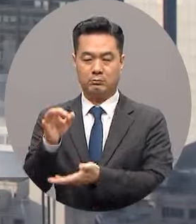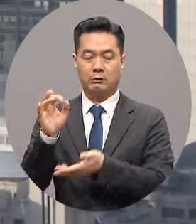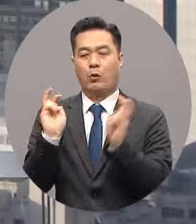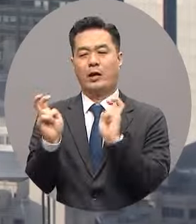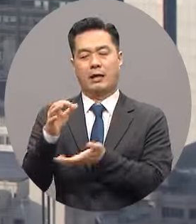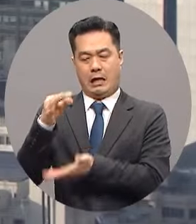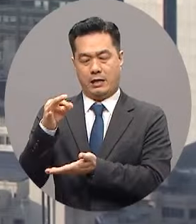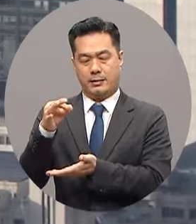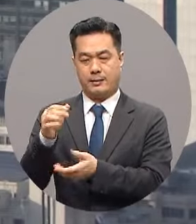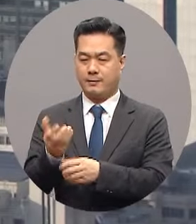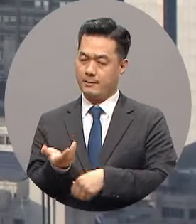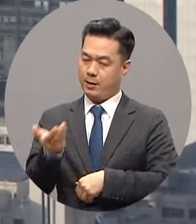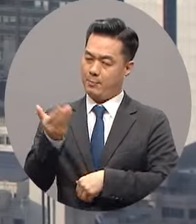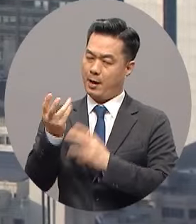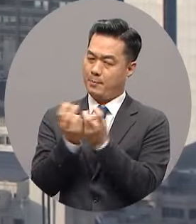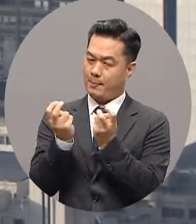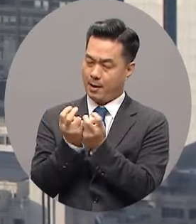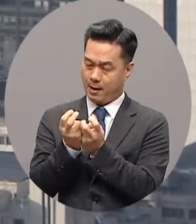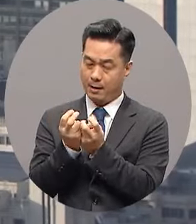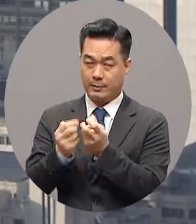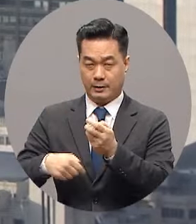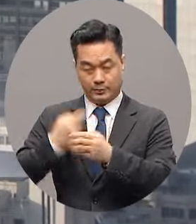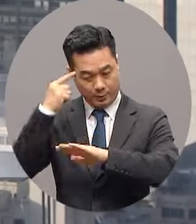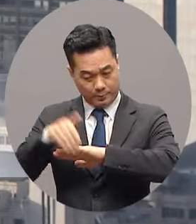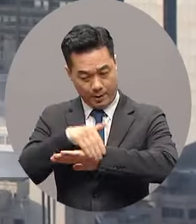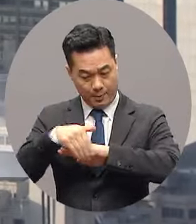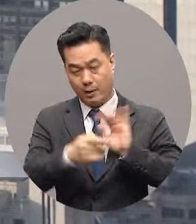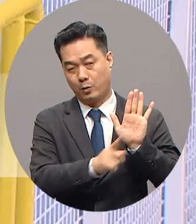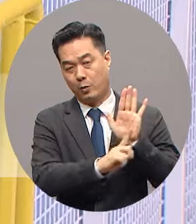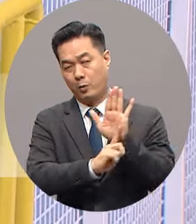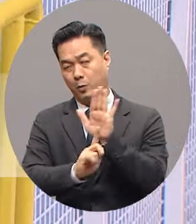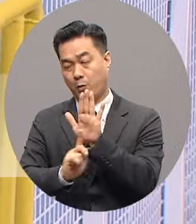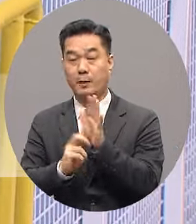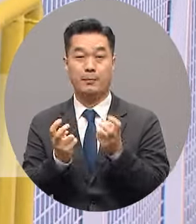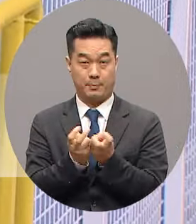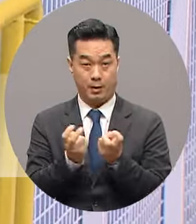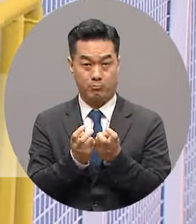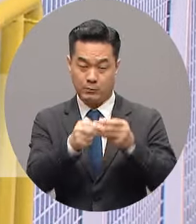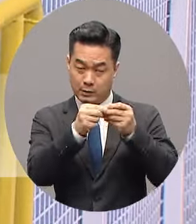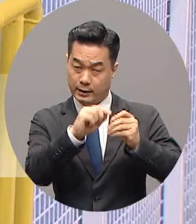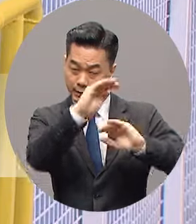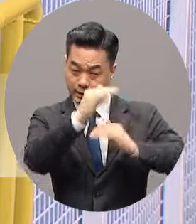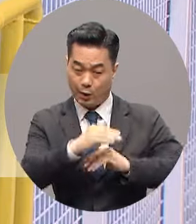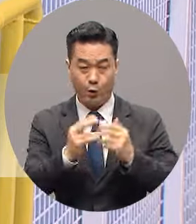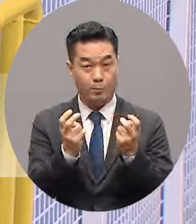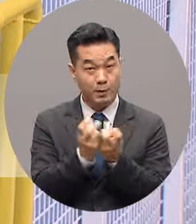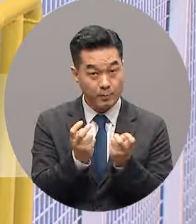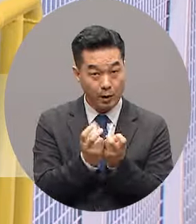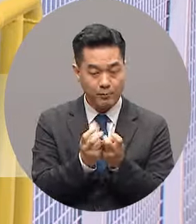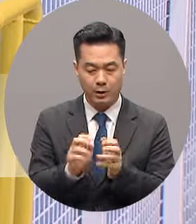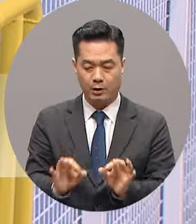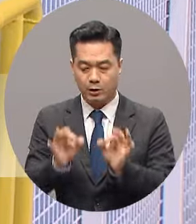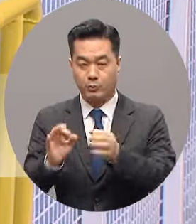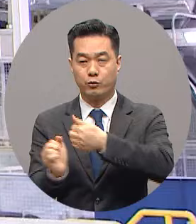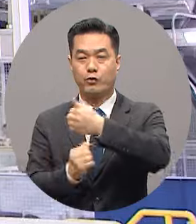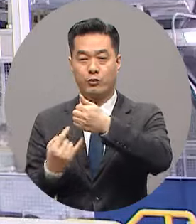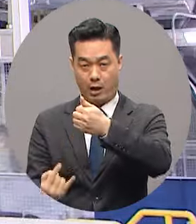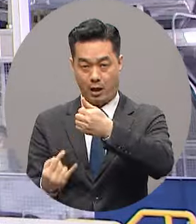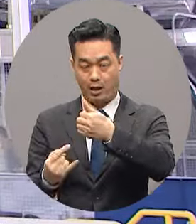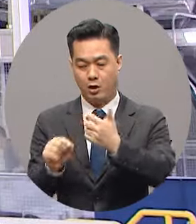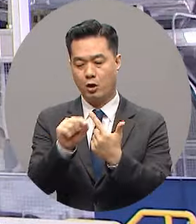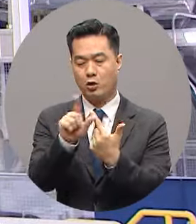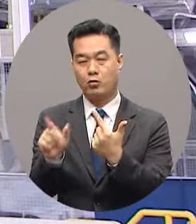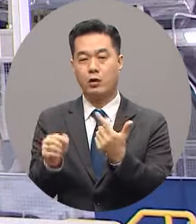계획을 스스로 만들어 자율 공시하는 방안입니다. 자세한 공시 내용과 방법 등은 금융위가 오는